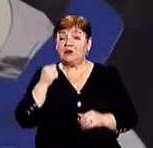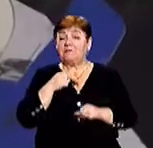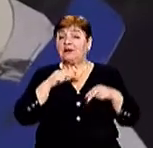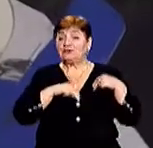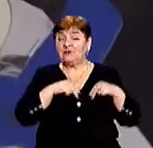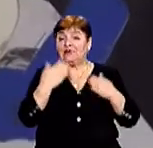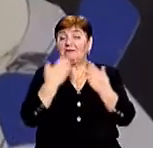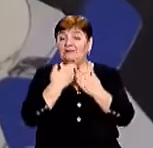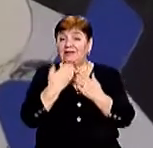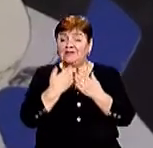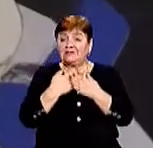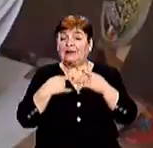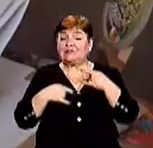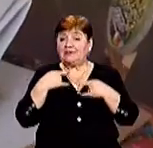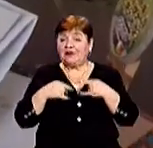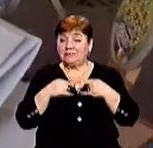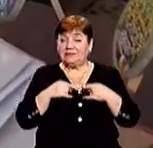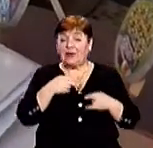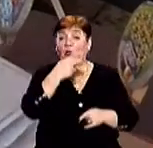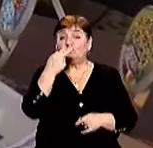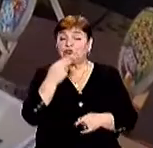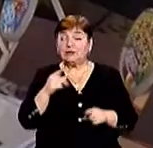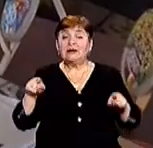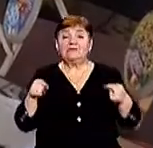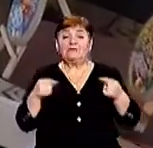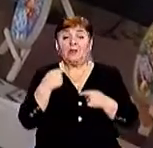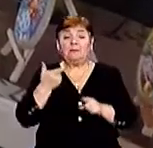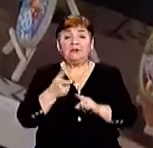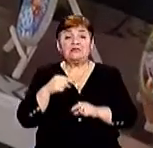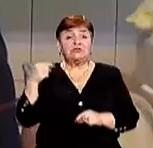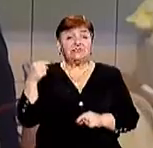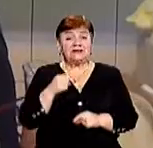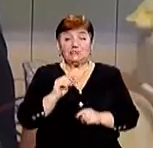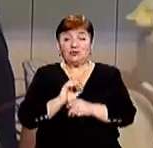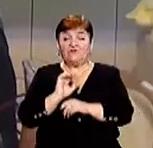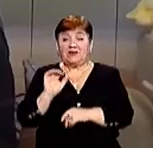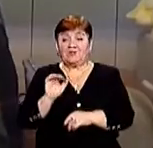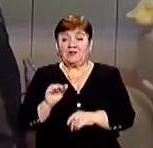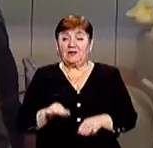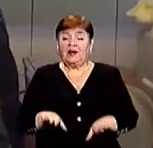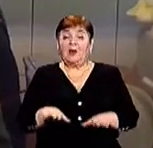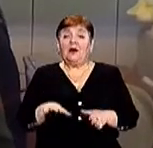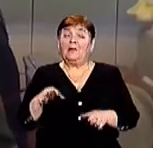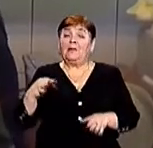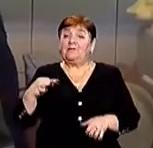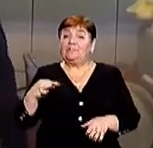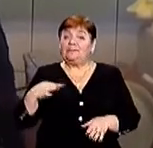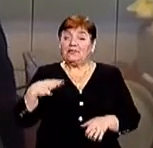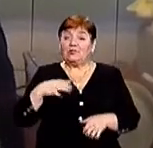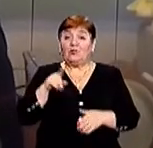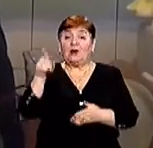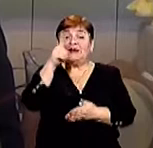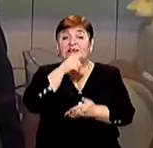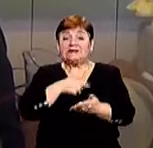телебаченні головною художницею. За 30 років створила більше тисячі виробів. Білу тарілку чимось украсити, колись давно,